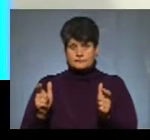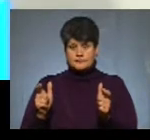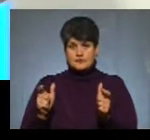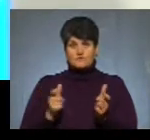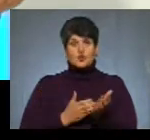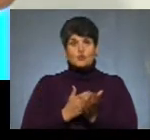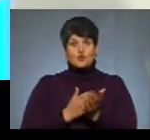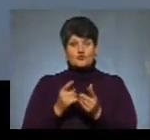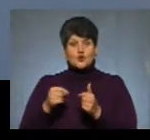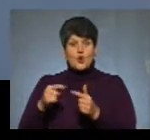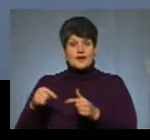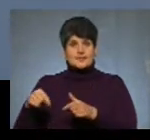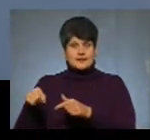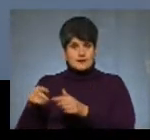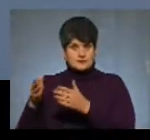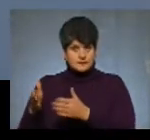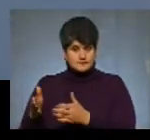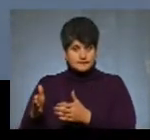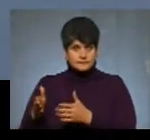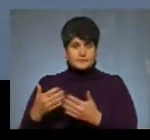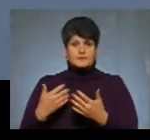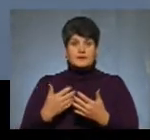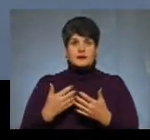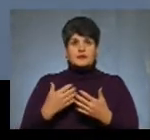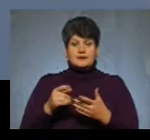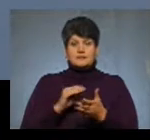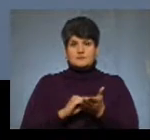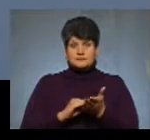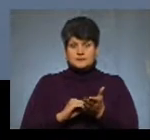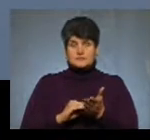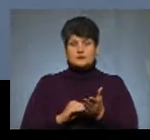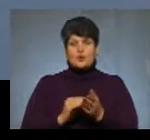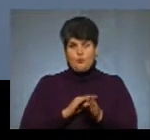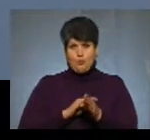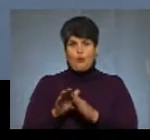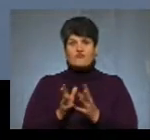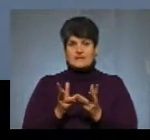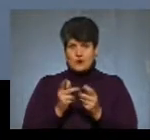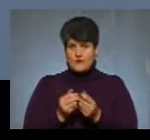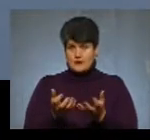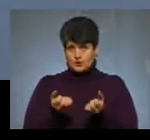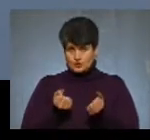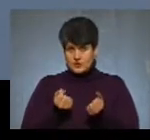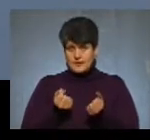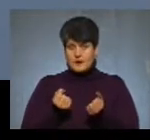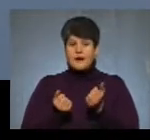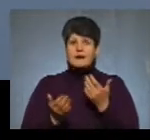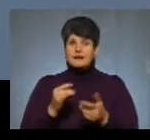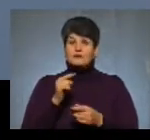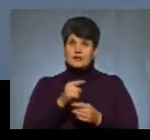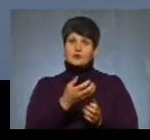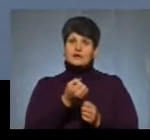від обслуговуючих організацій вже без вказання сум субсидій, повне нарахування отримує, але разом з тим вона